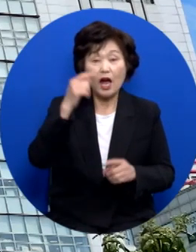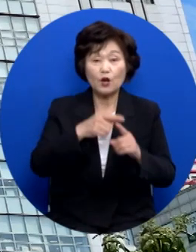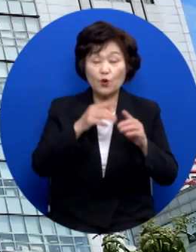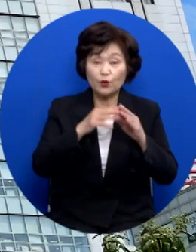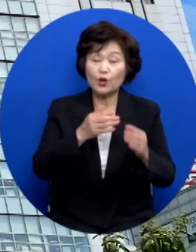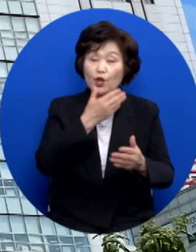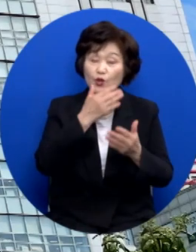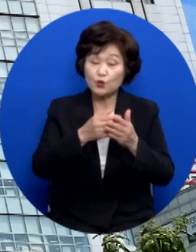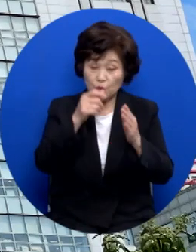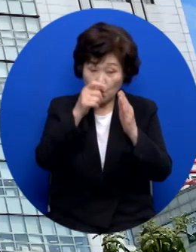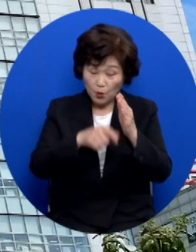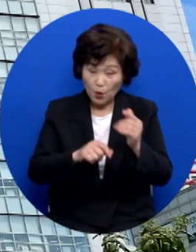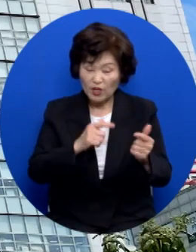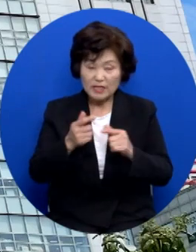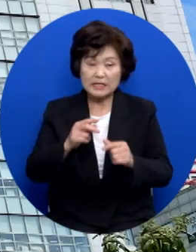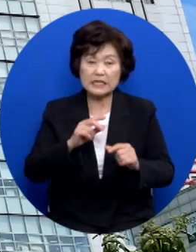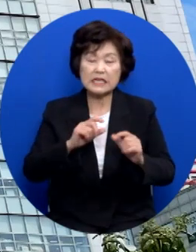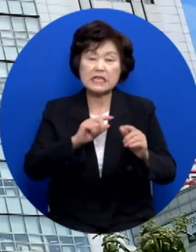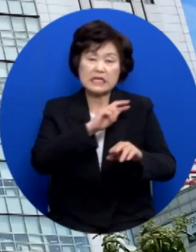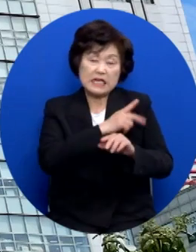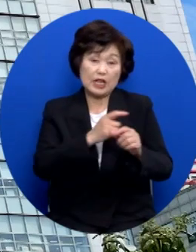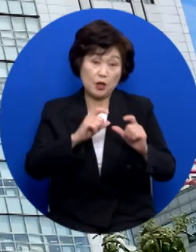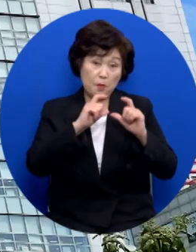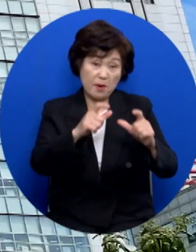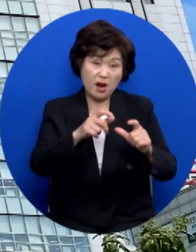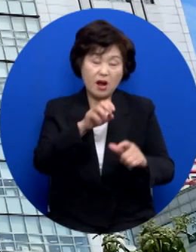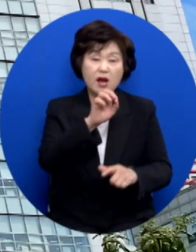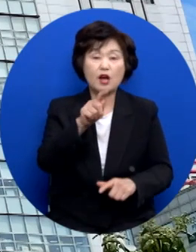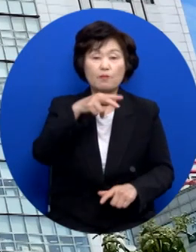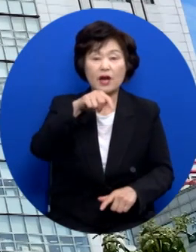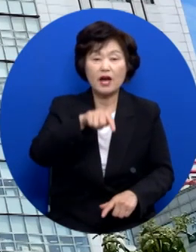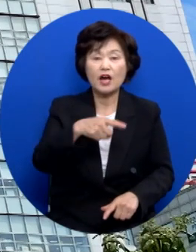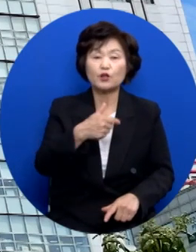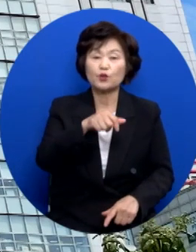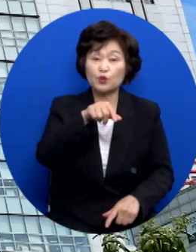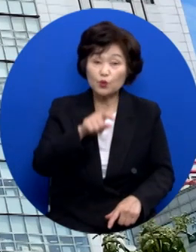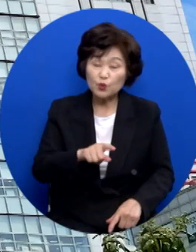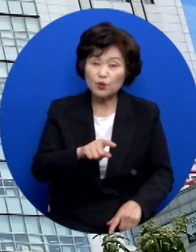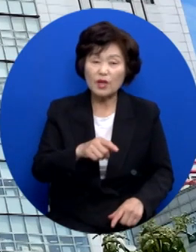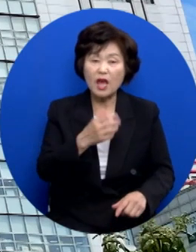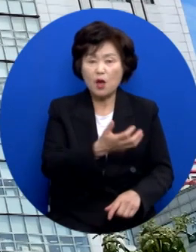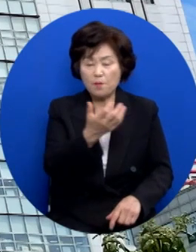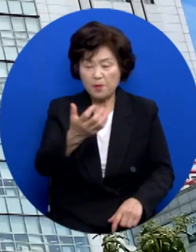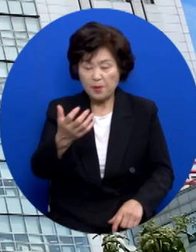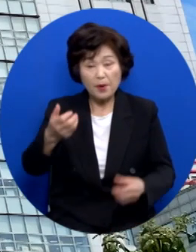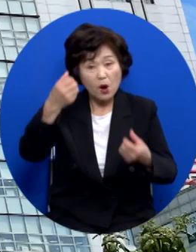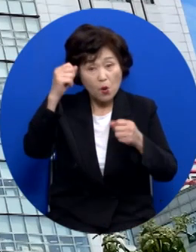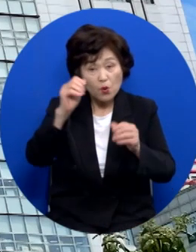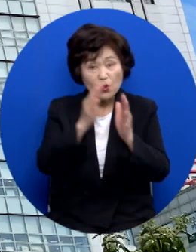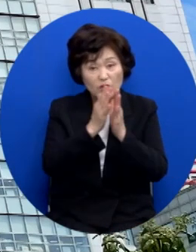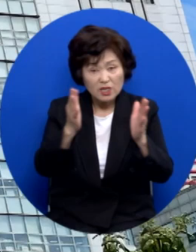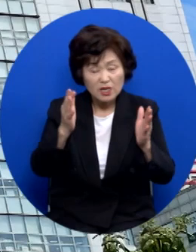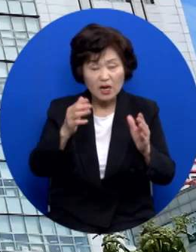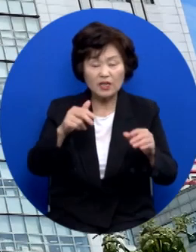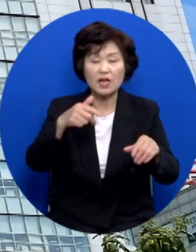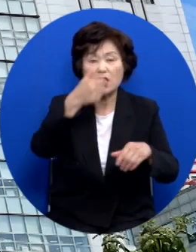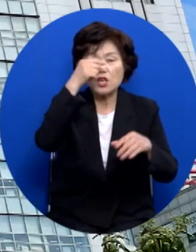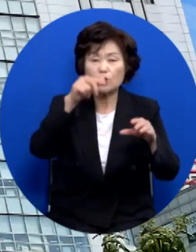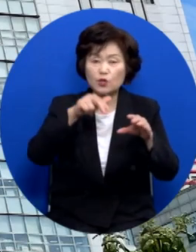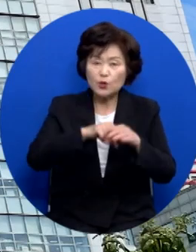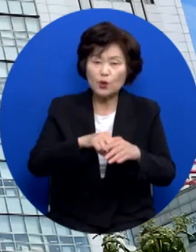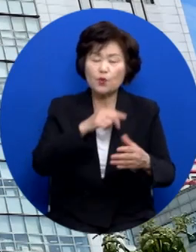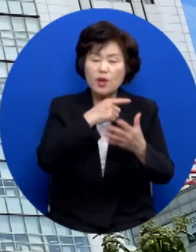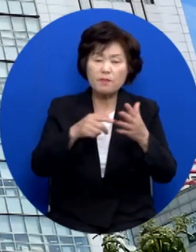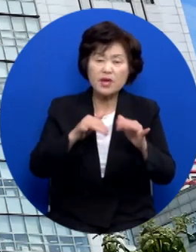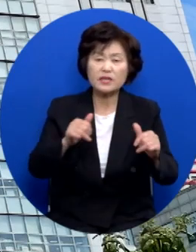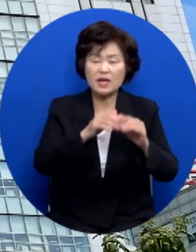한국교회 주요 교단이 이단으로 규정한 탈원궁에 국내 순회 공연을 시작하자 교계와 피해자 단체들이 반발하고